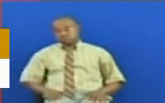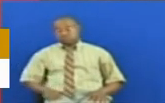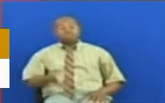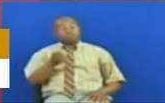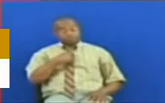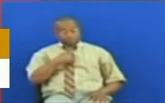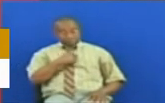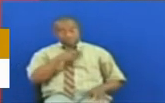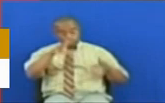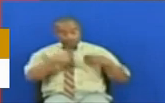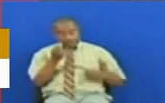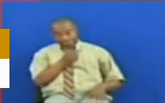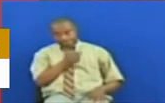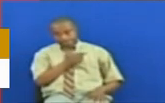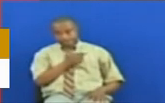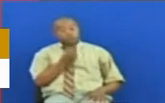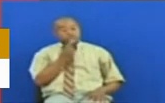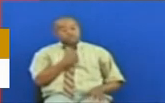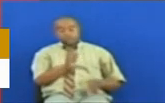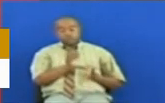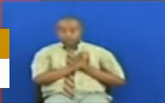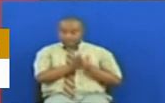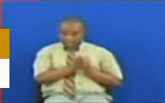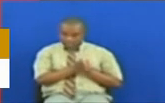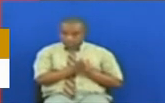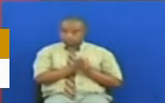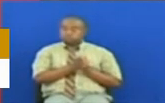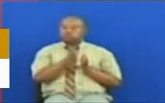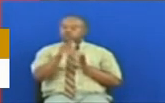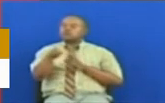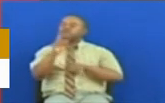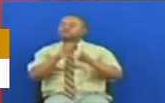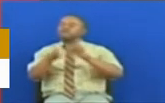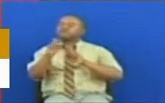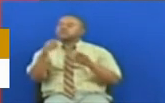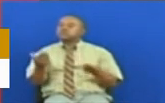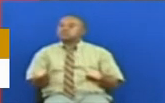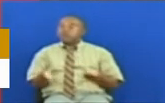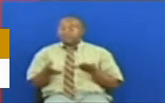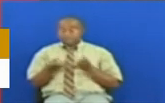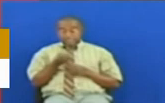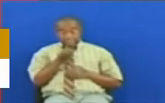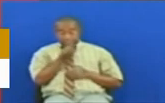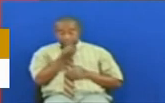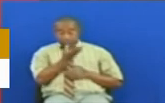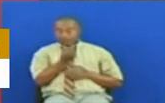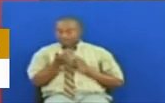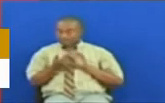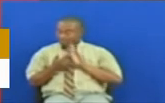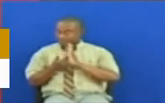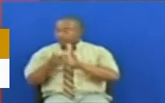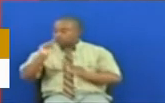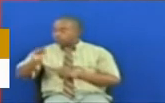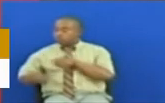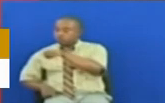nakubaliana na wewe unaposema kwamba mnanunua meli kwa ajili ya kwenda kuvua katika bahari kuu. Lakini mfano mdogo, Mheshimiwa Speaker,